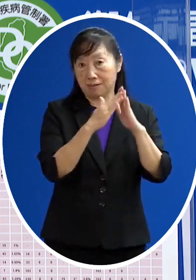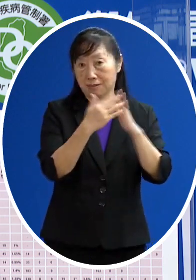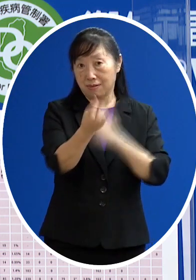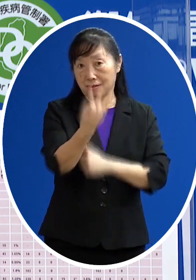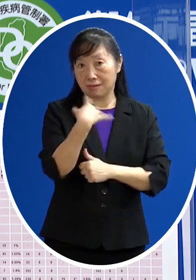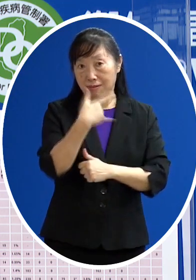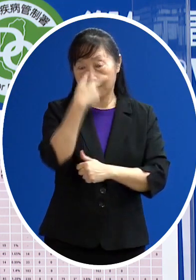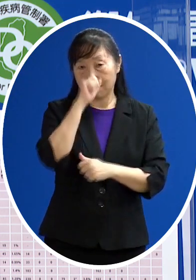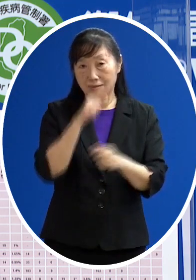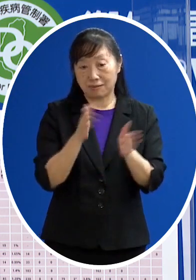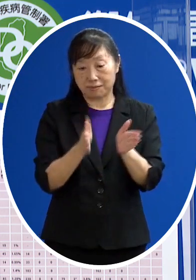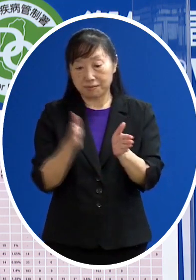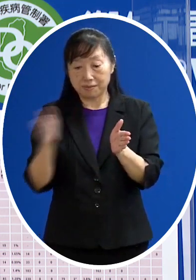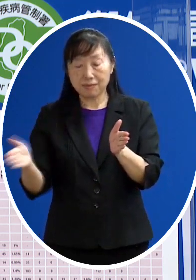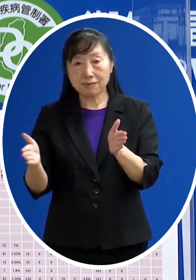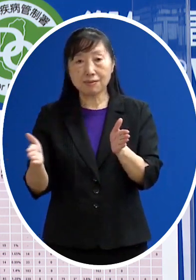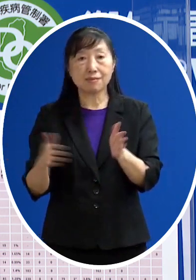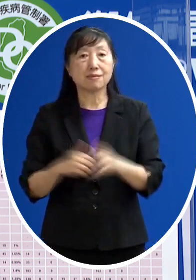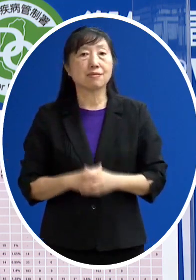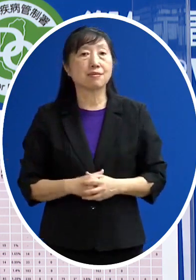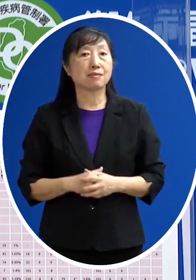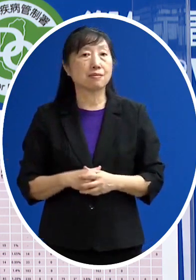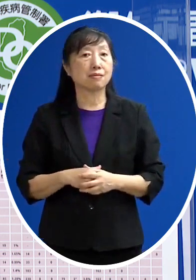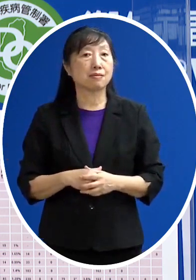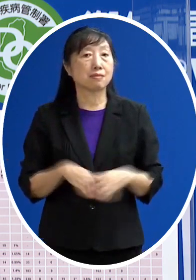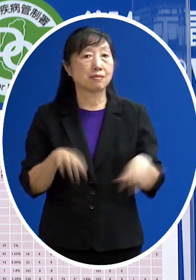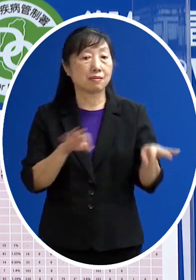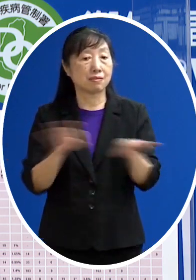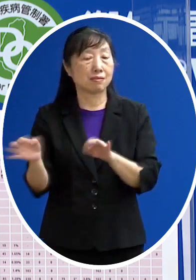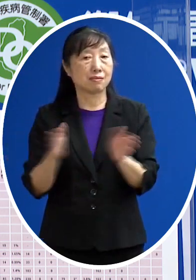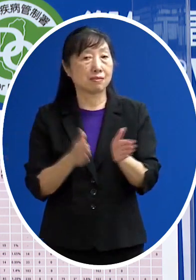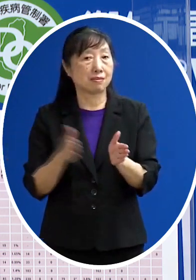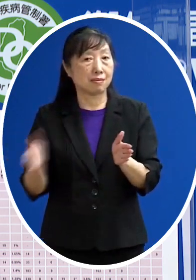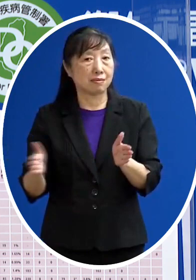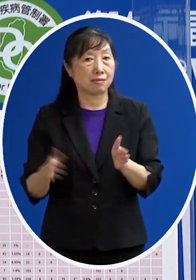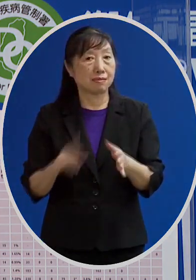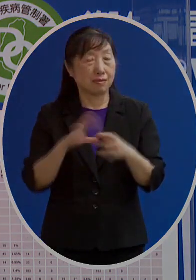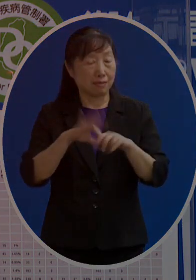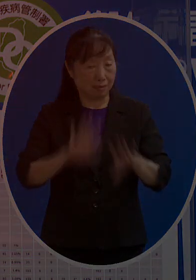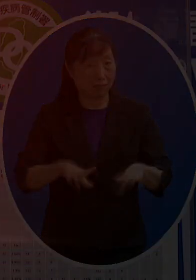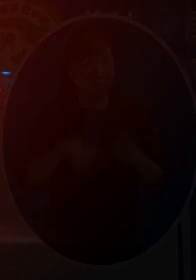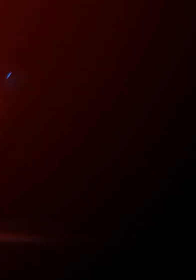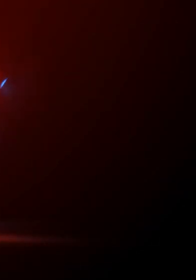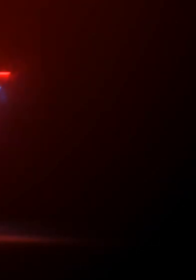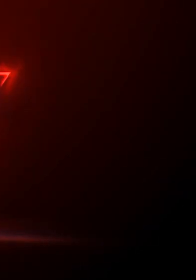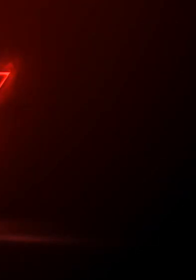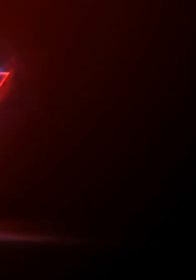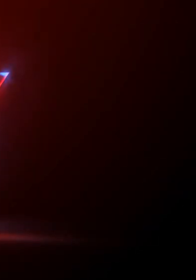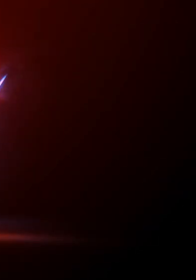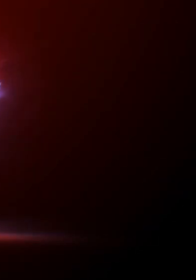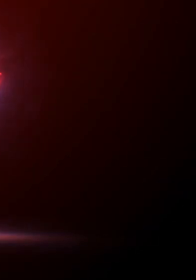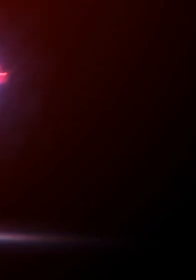们要延长，专家建议我们要延长这个时间，那我们现在正在研议中。